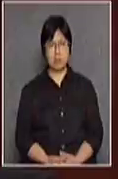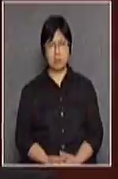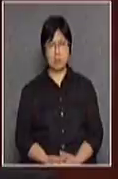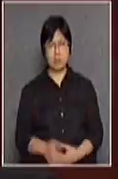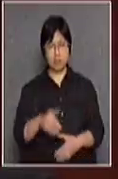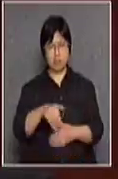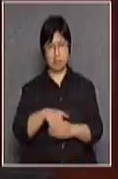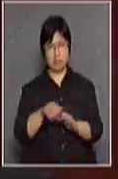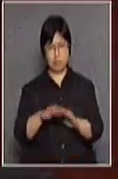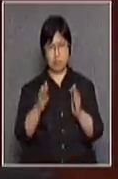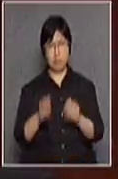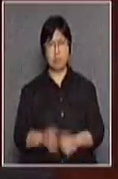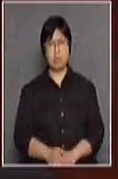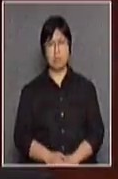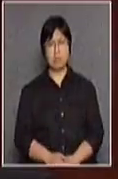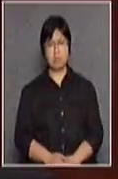開始表決。